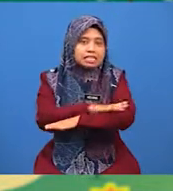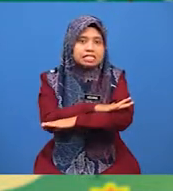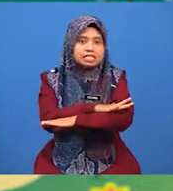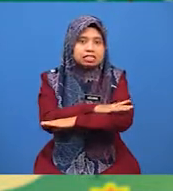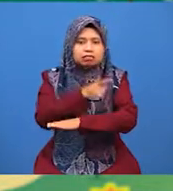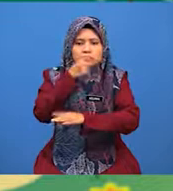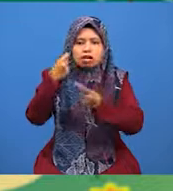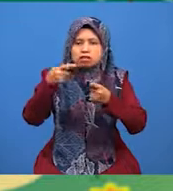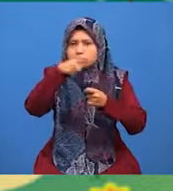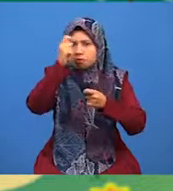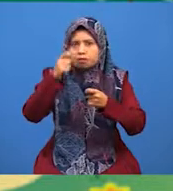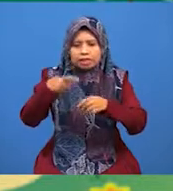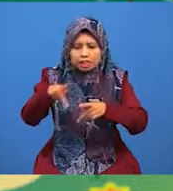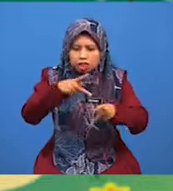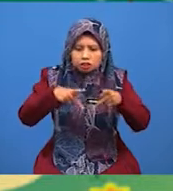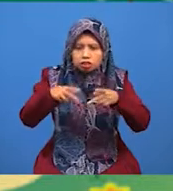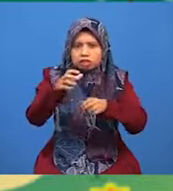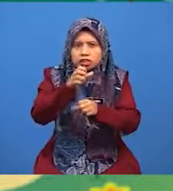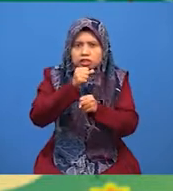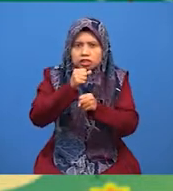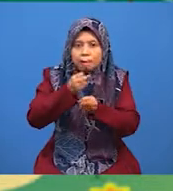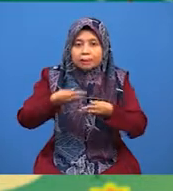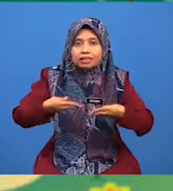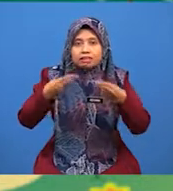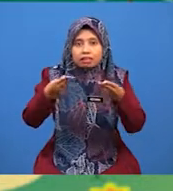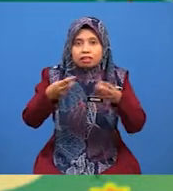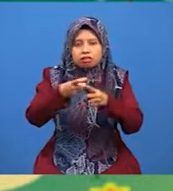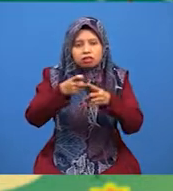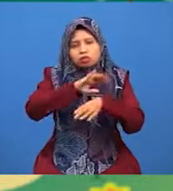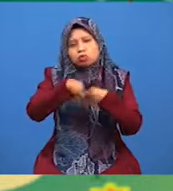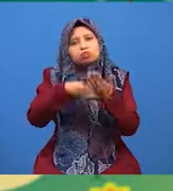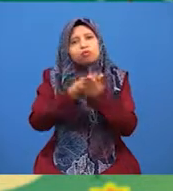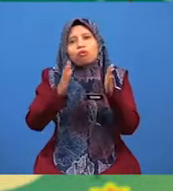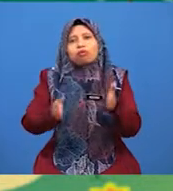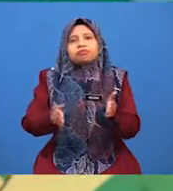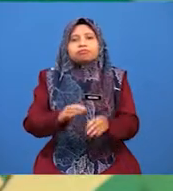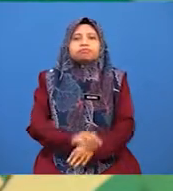kajiannya mendapat pengiktirafan daripada pelbagai pihak.